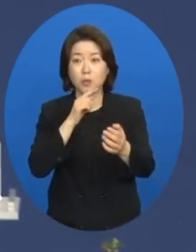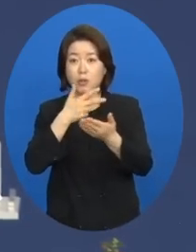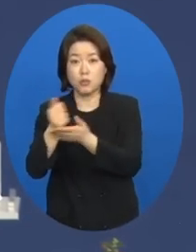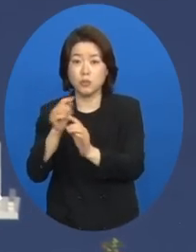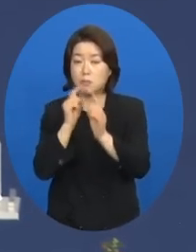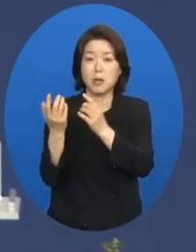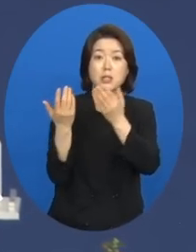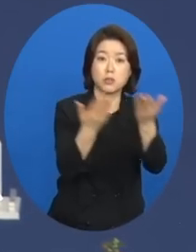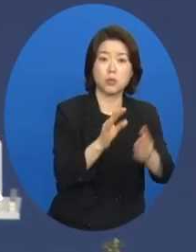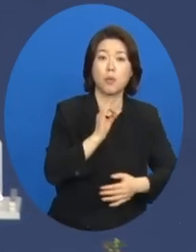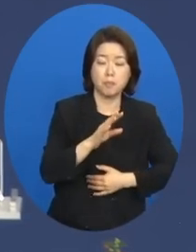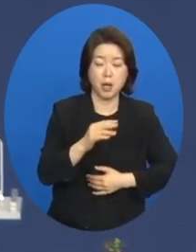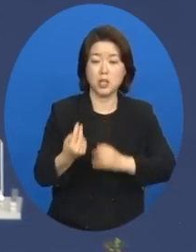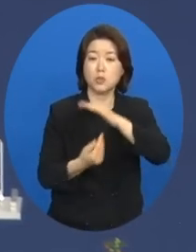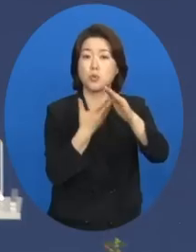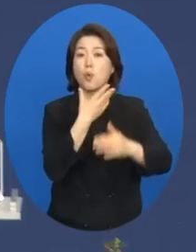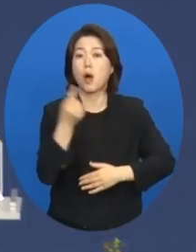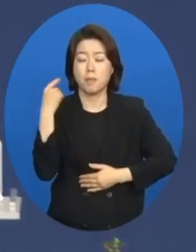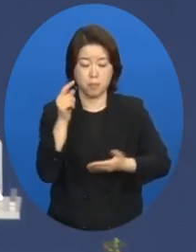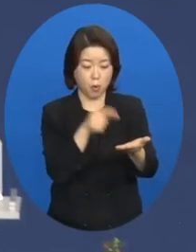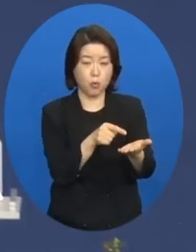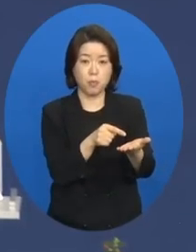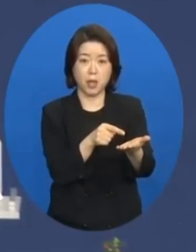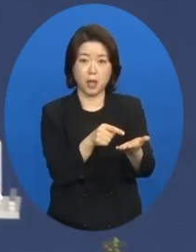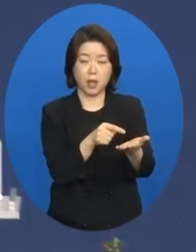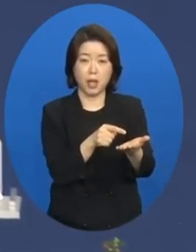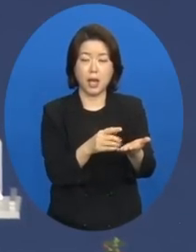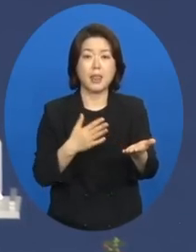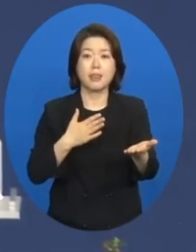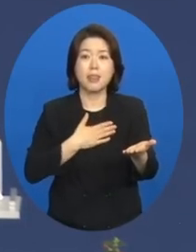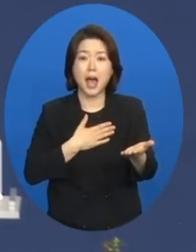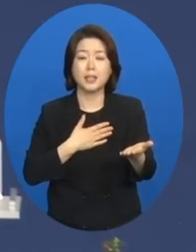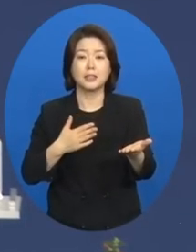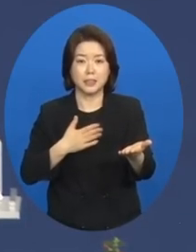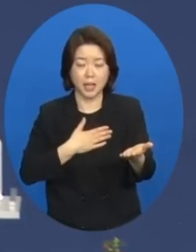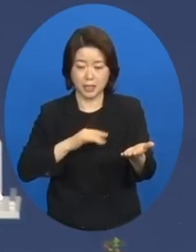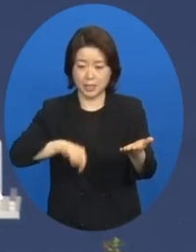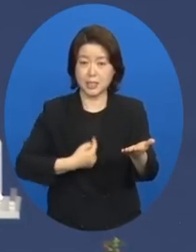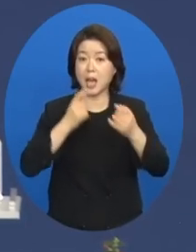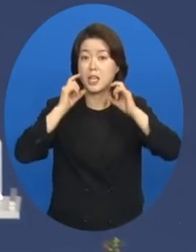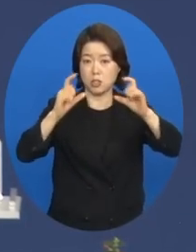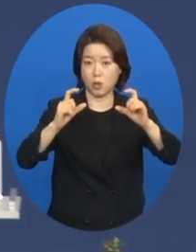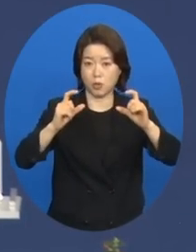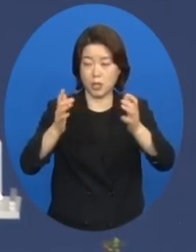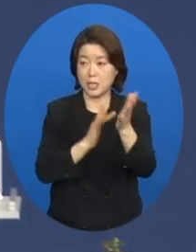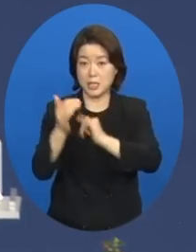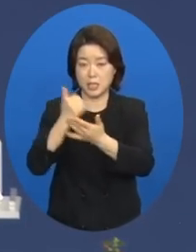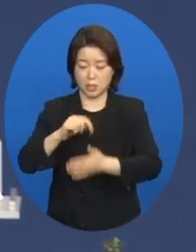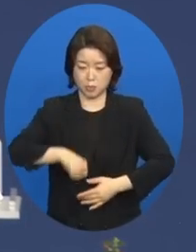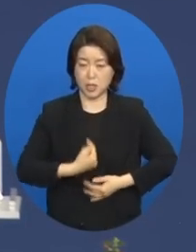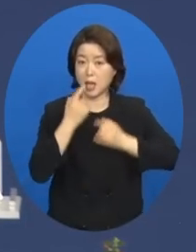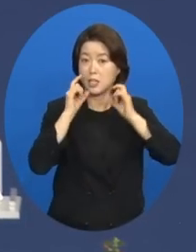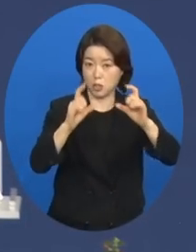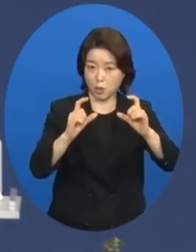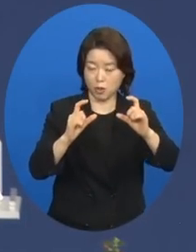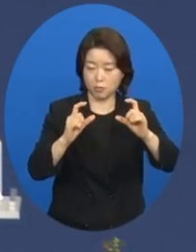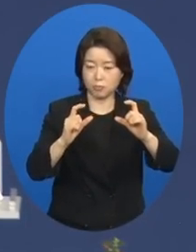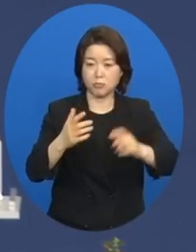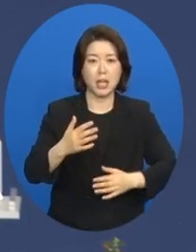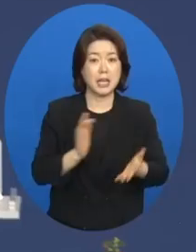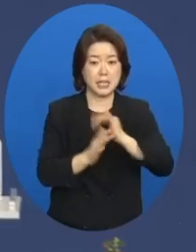말씀하신 것만 요한복음에 언급된 에고 에임의 자기 선언이라고 그래요. 예수님의 자기 선언. 예수님은 이런